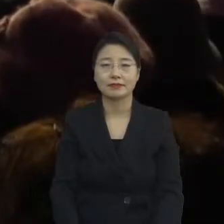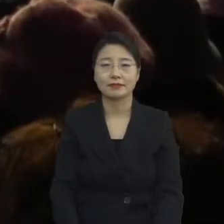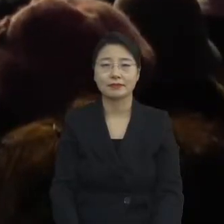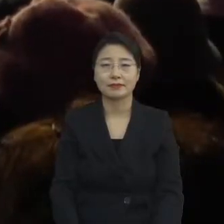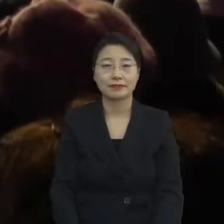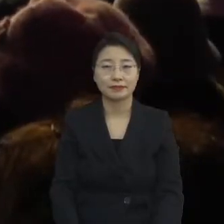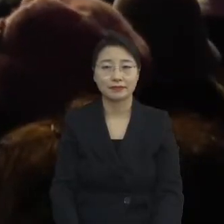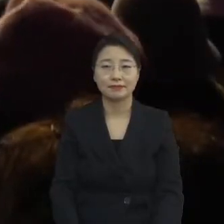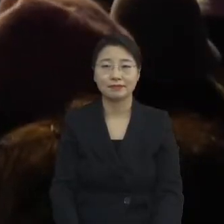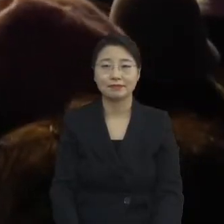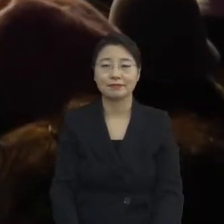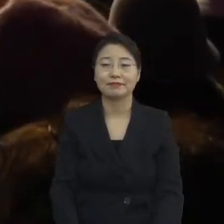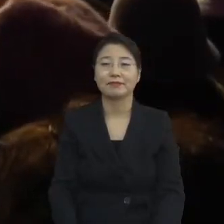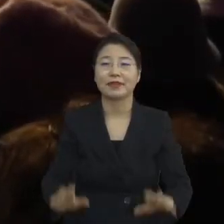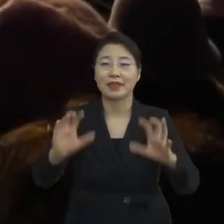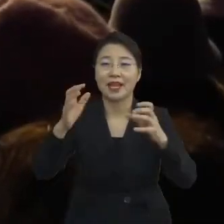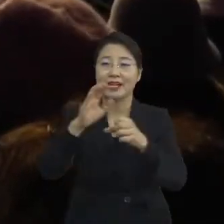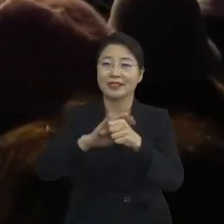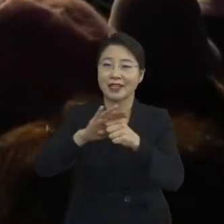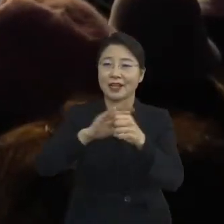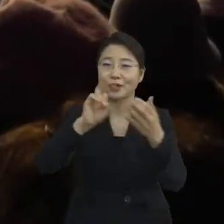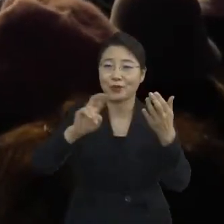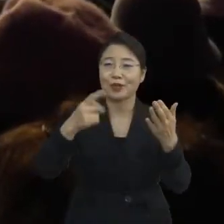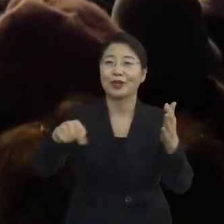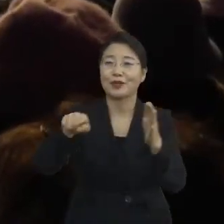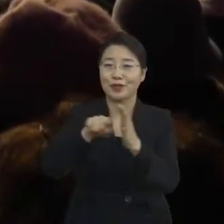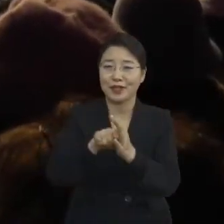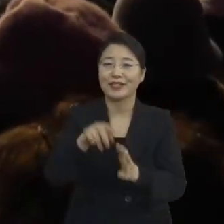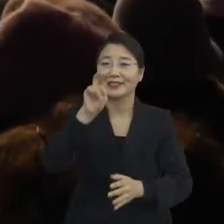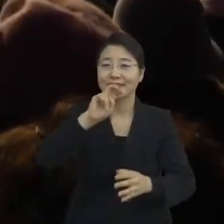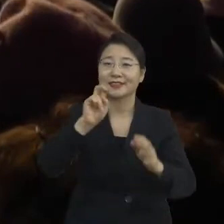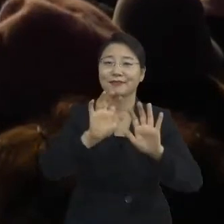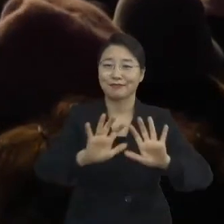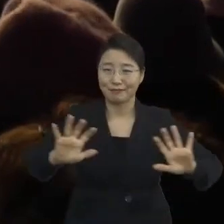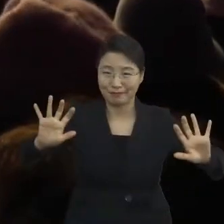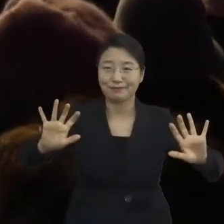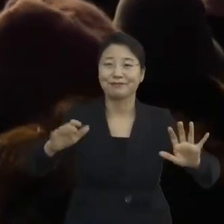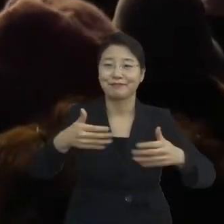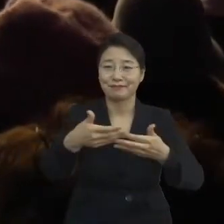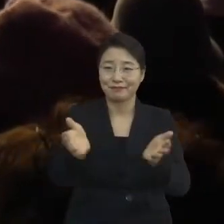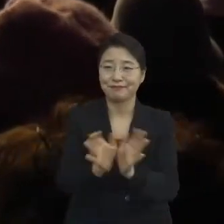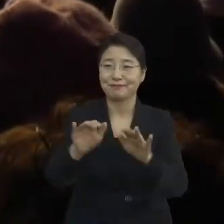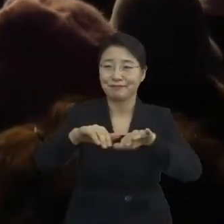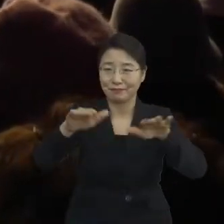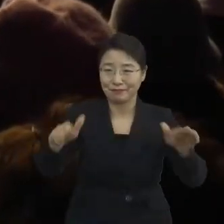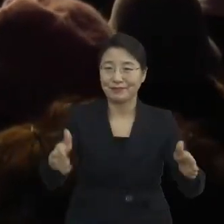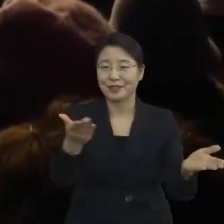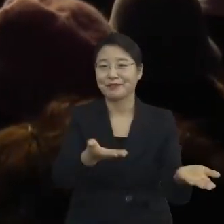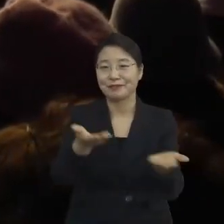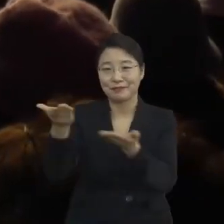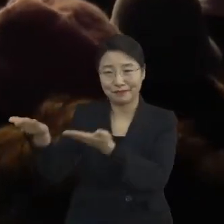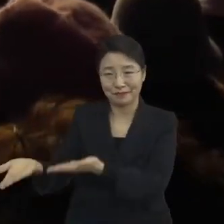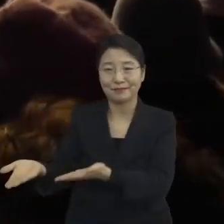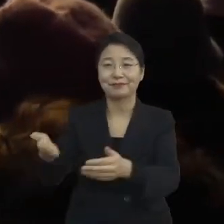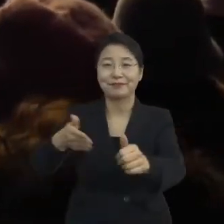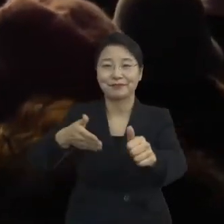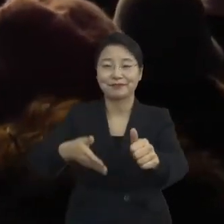네, 애국가 재창을 위해 올라와 주신 단원들은 무대 밑으로 내려가 주시면 되겠습니다.